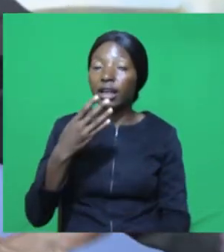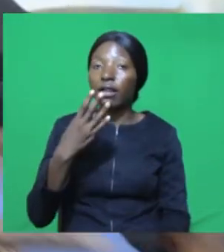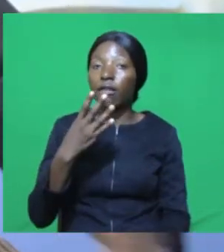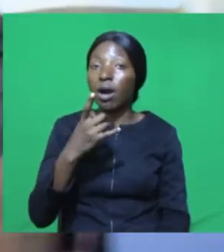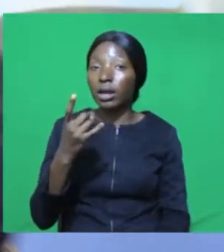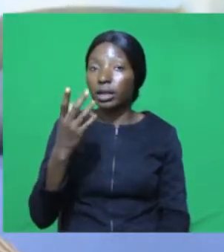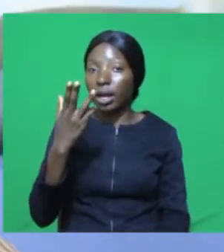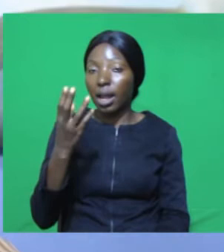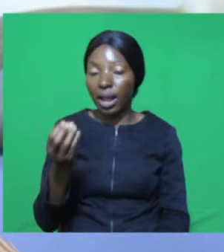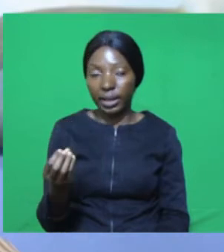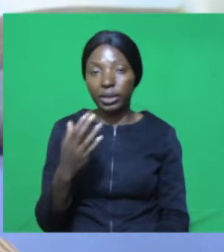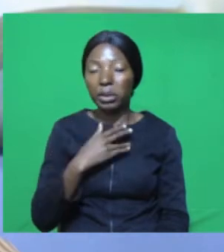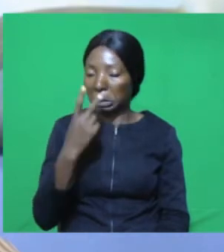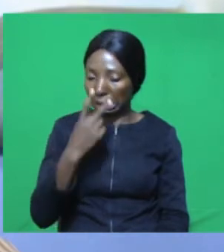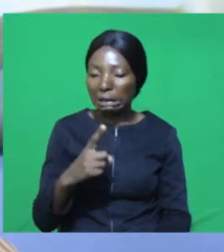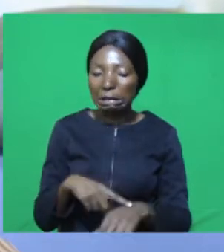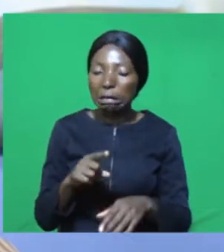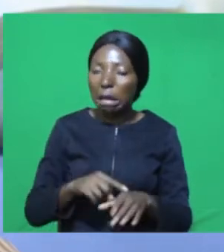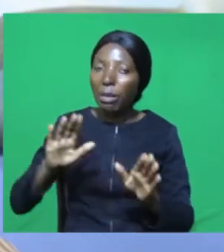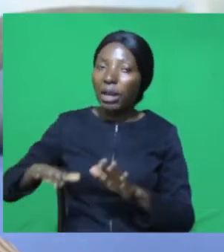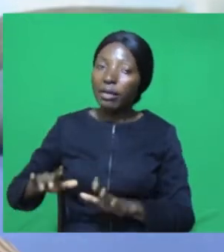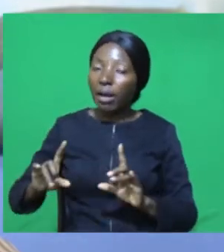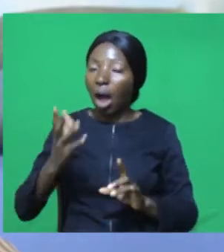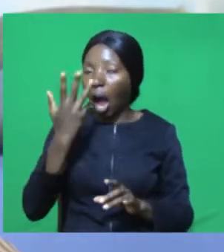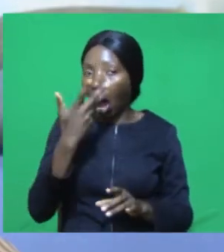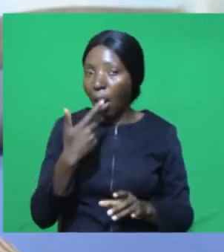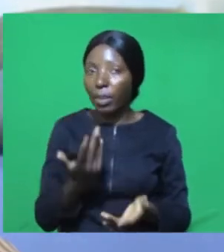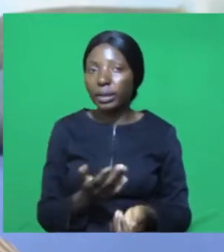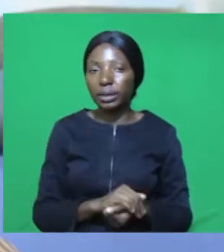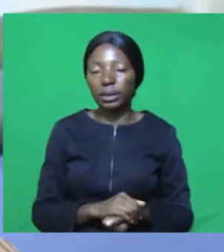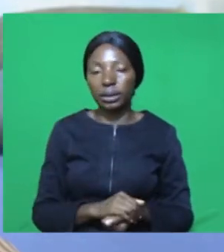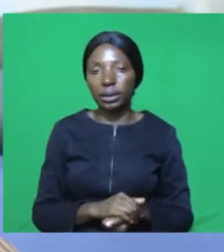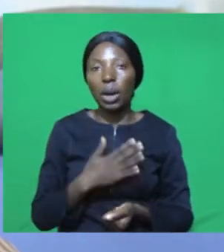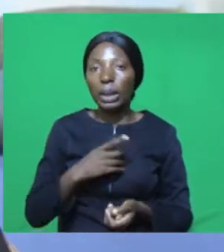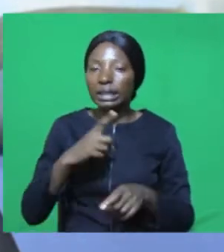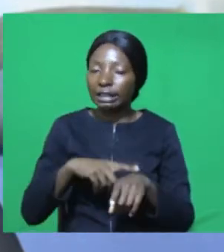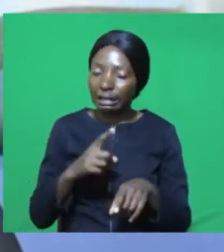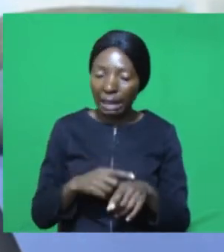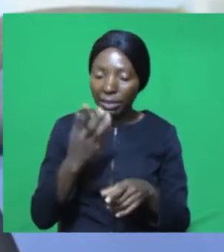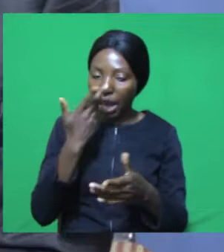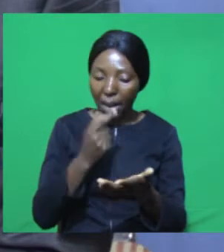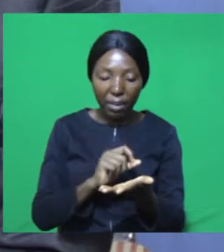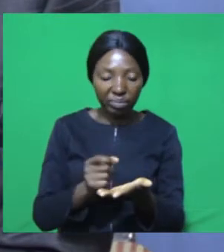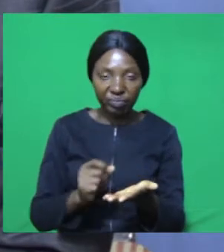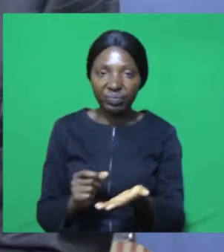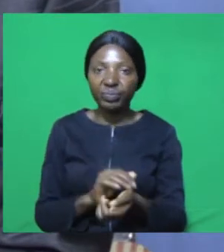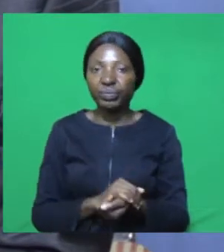Israel. Tione kuti kwakwa sara period yakaita sei. Munogona ndipereka nguva mbichana pasi. It's okay. Ndingoita izvozvo.